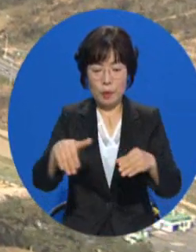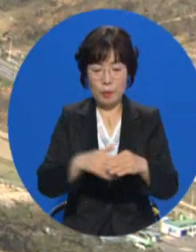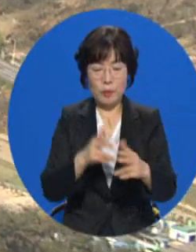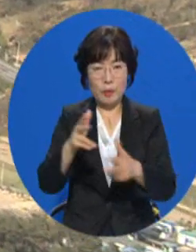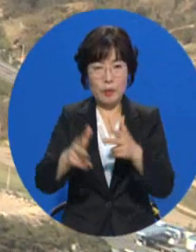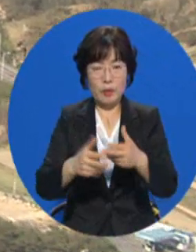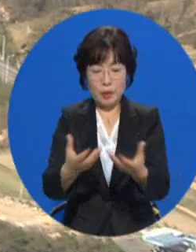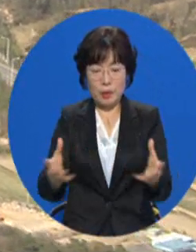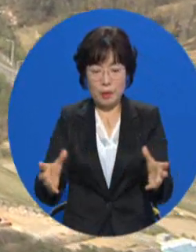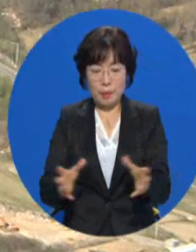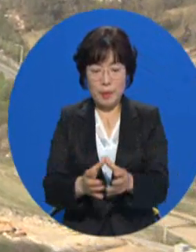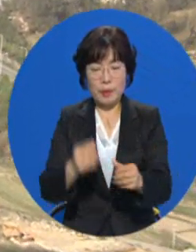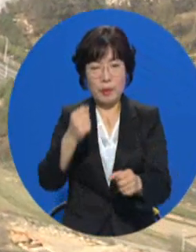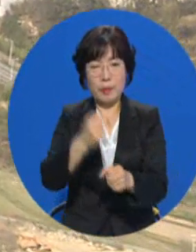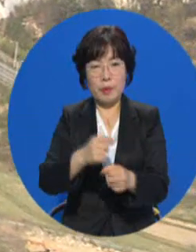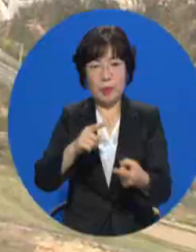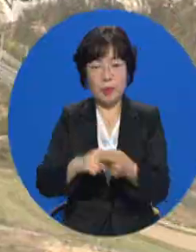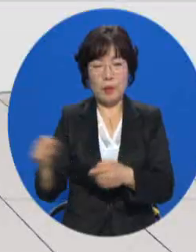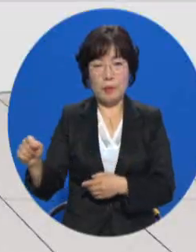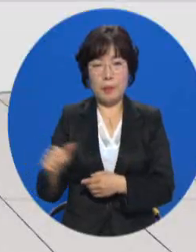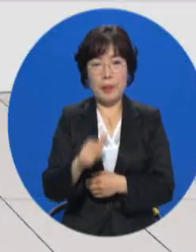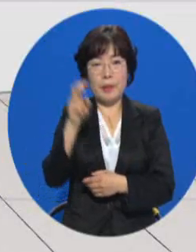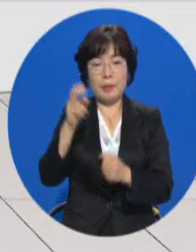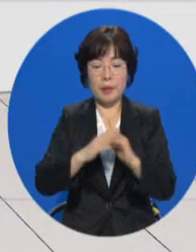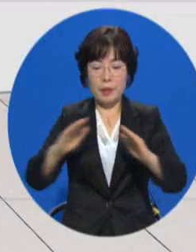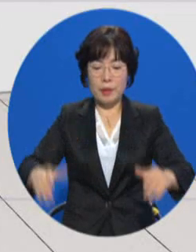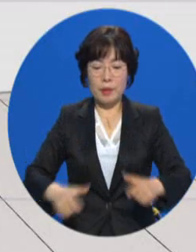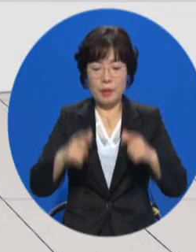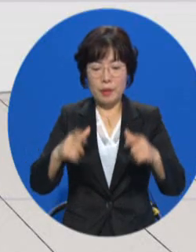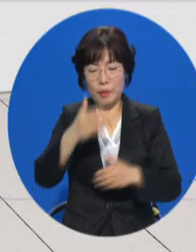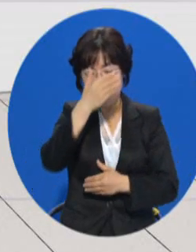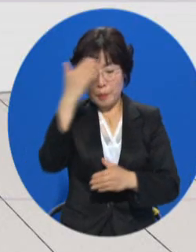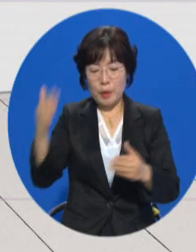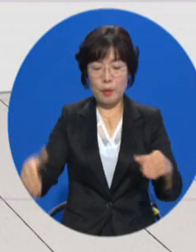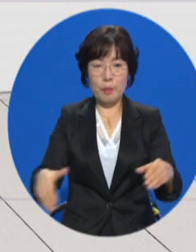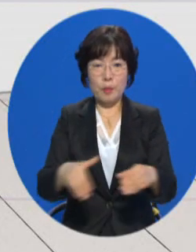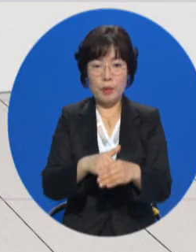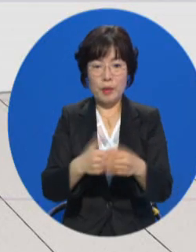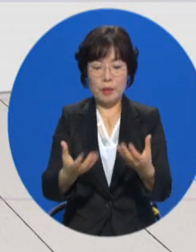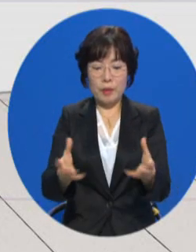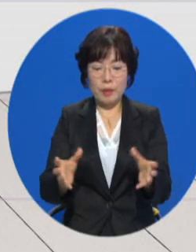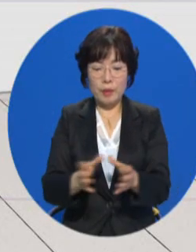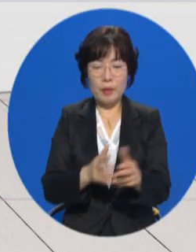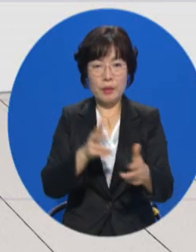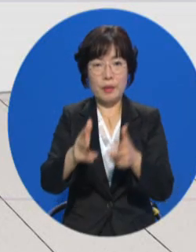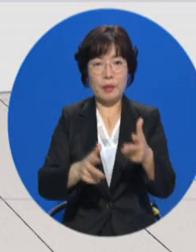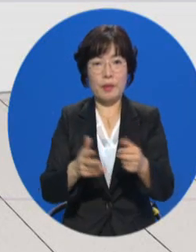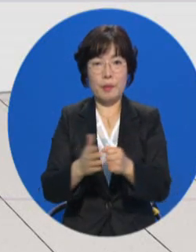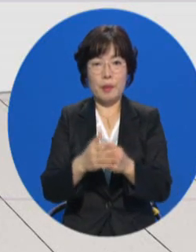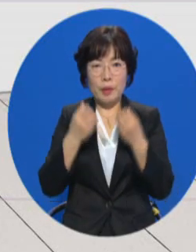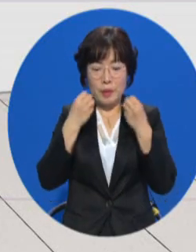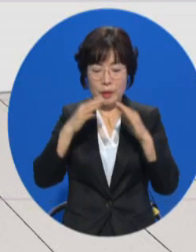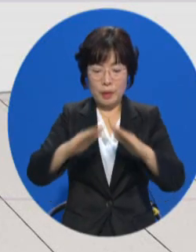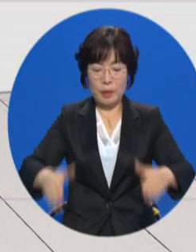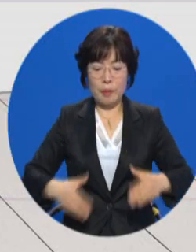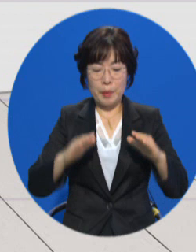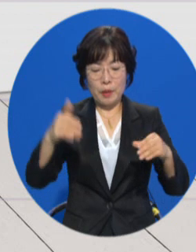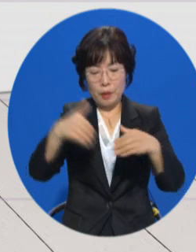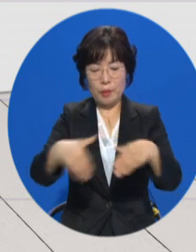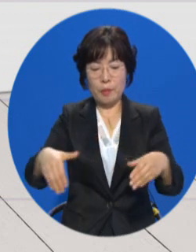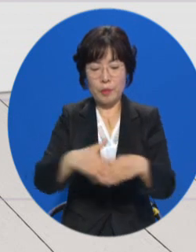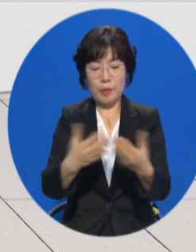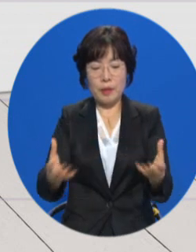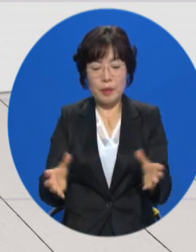문화산업벨트 조성에도 속도가 붙을 예정입니다. 전라도 천년문화권 광역관광개발사업과 신남해안 문화관광벨트